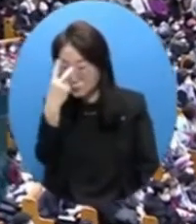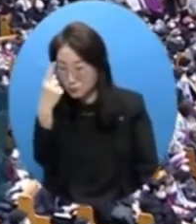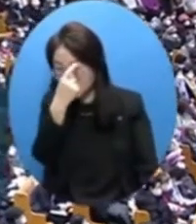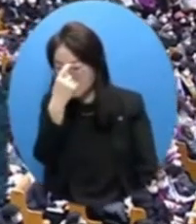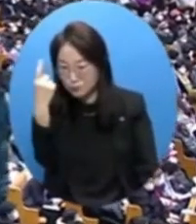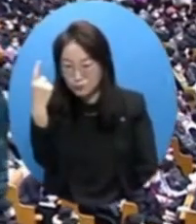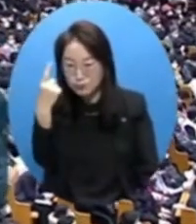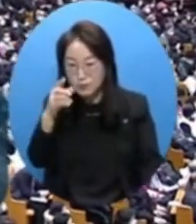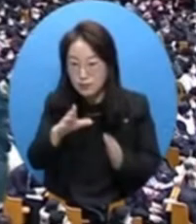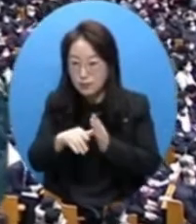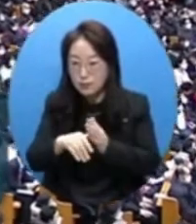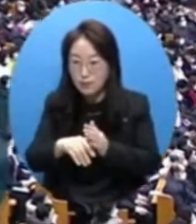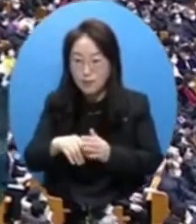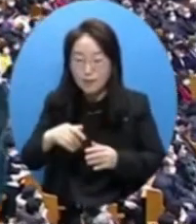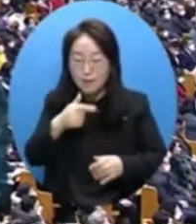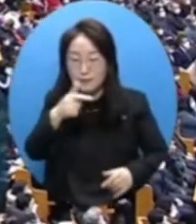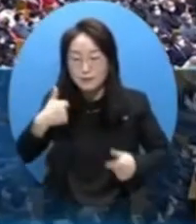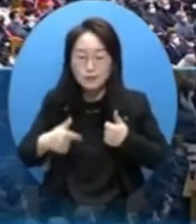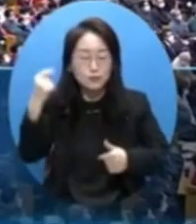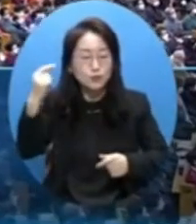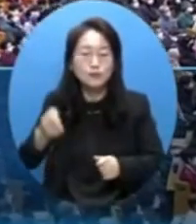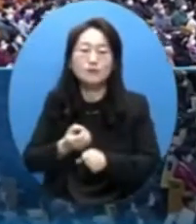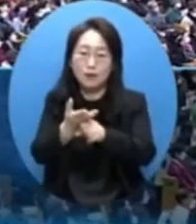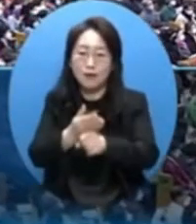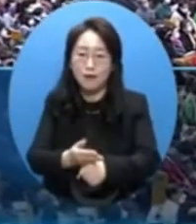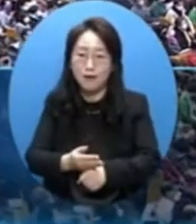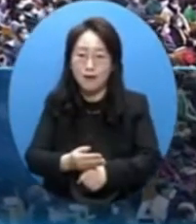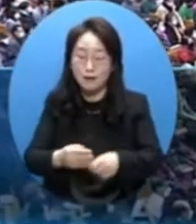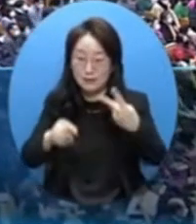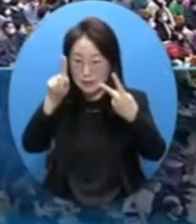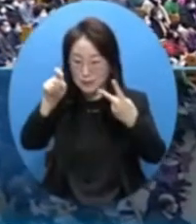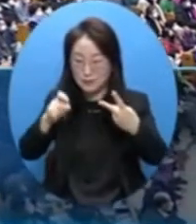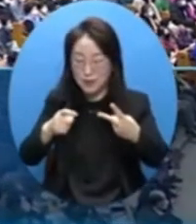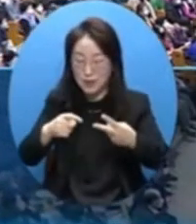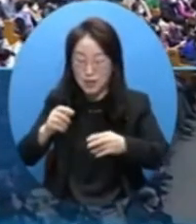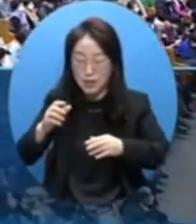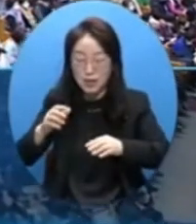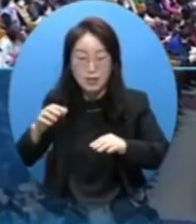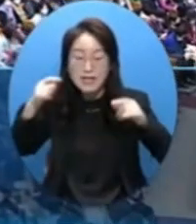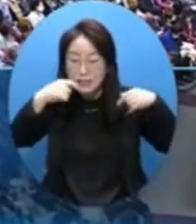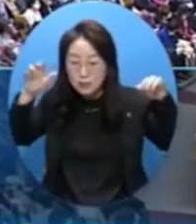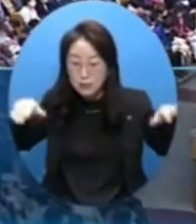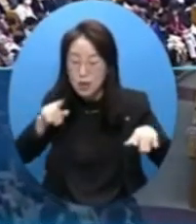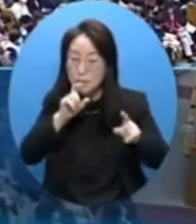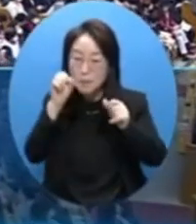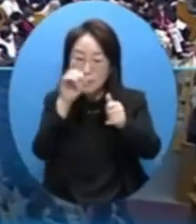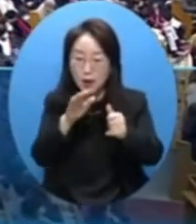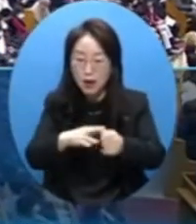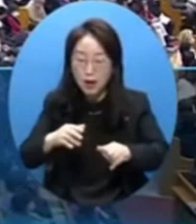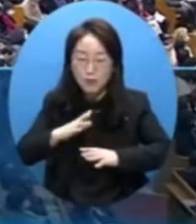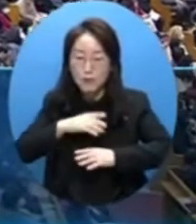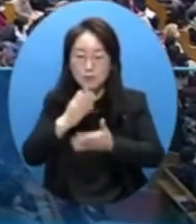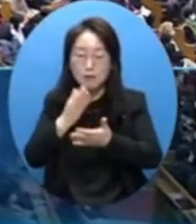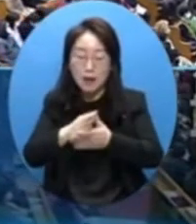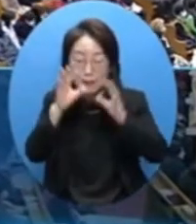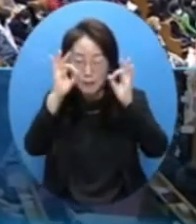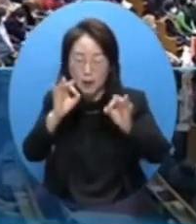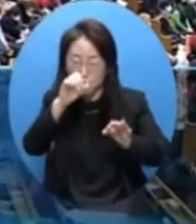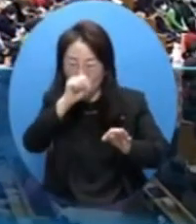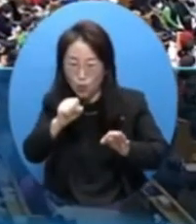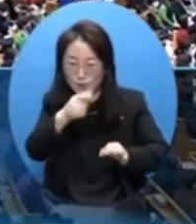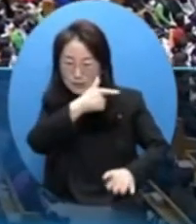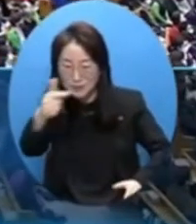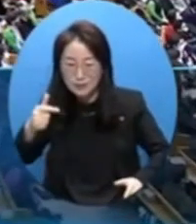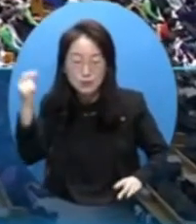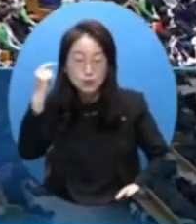전해졌습니다 2장 11절입니다 천상을 무서워하지 말라 보라 내가 온 백성의 빛을 큰 기쁨에 좋은 소식을 너희에게 전하노라